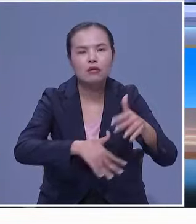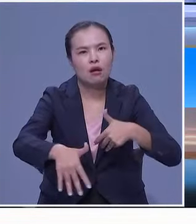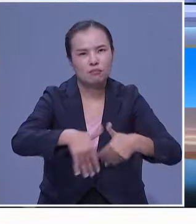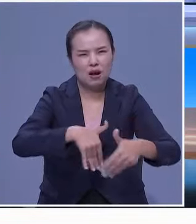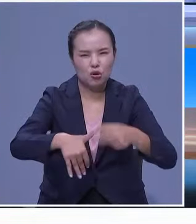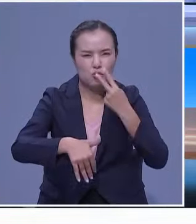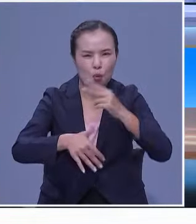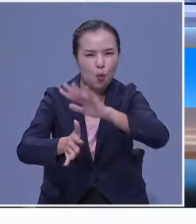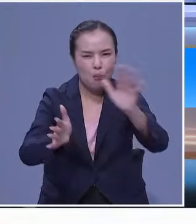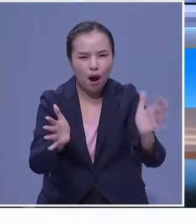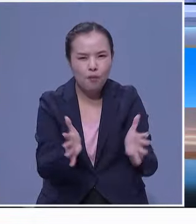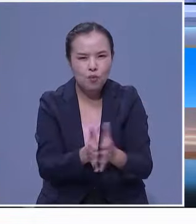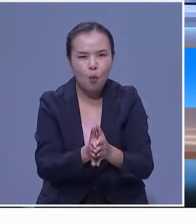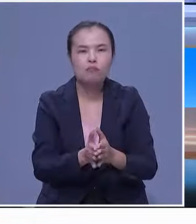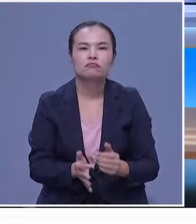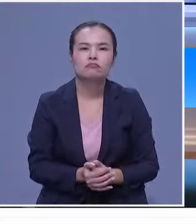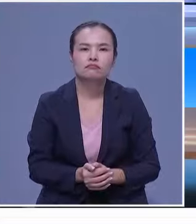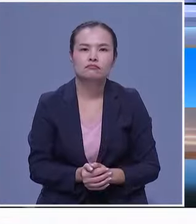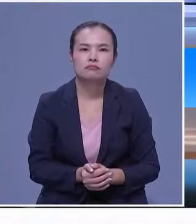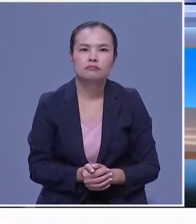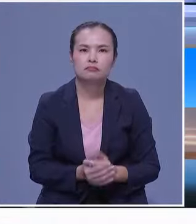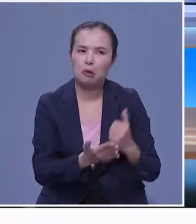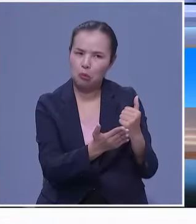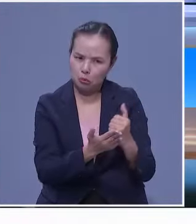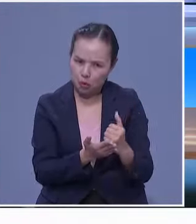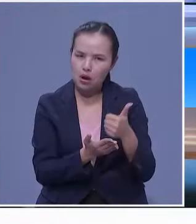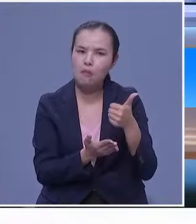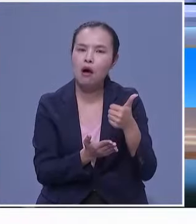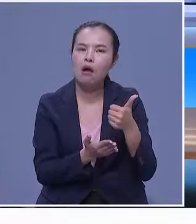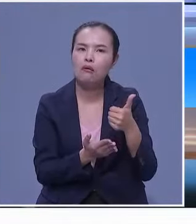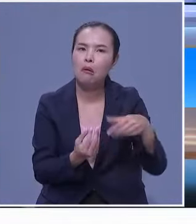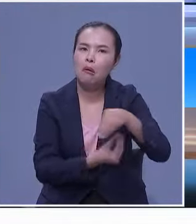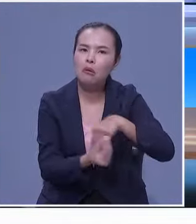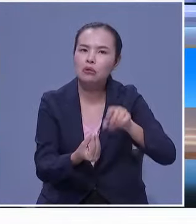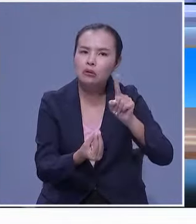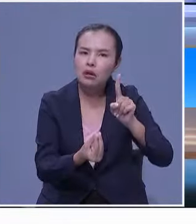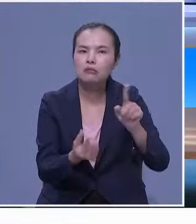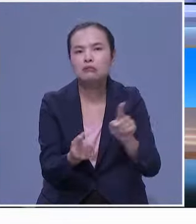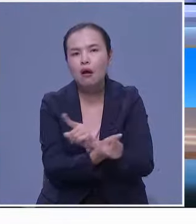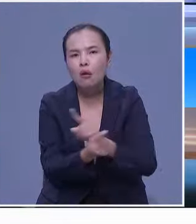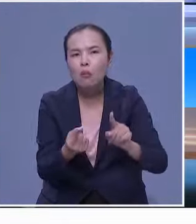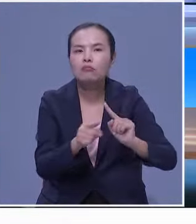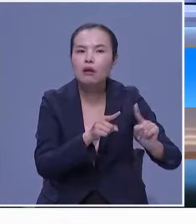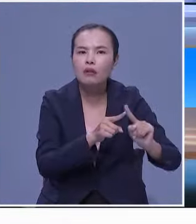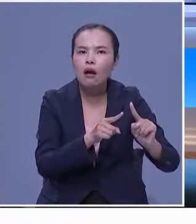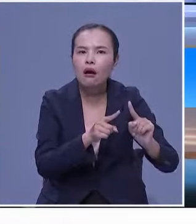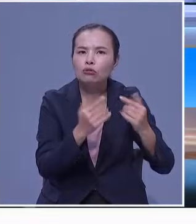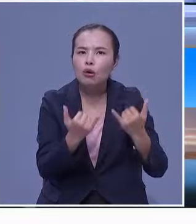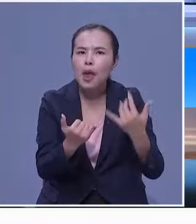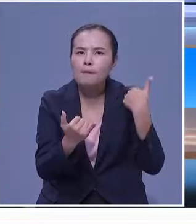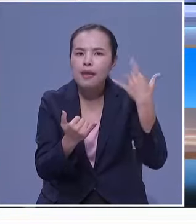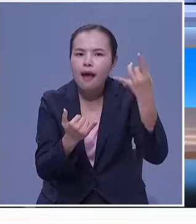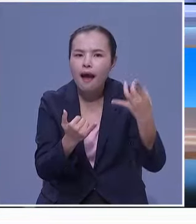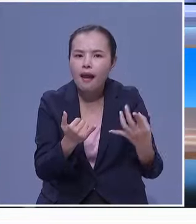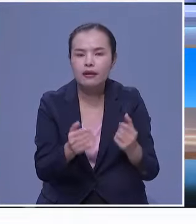ขาดูภาพรวมนะคะว ่ ามันช่วยได้ไหมหรือว่าองค์รวมของเศรษฐกิจภาวะสังคมต่างๆเนี่ยมันเป็นยังไงบ้างที